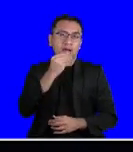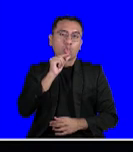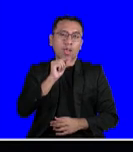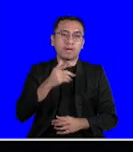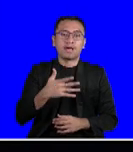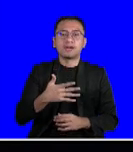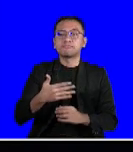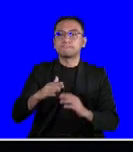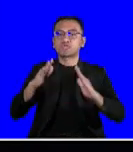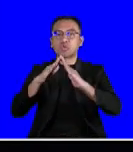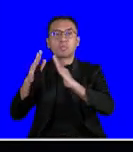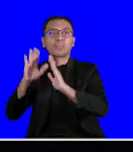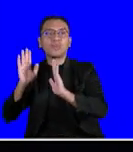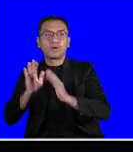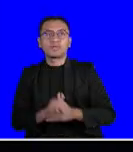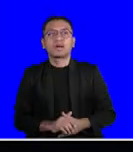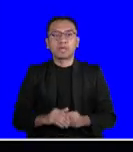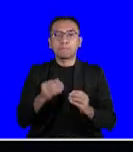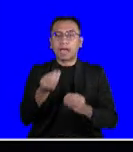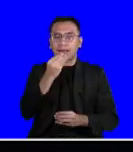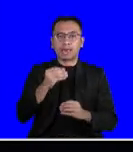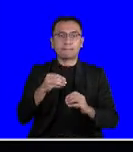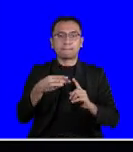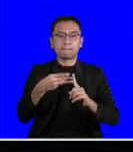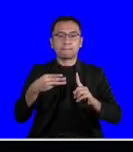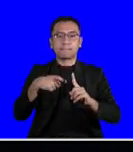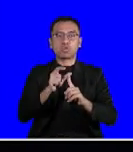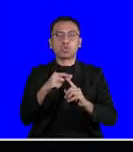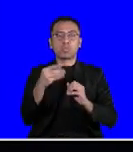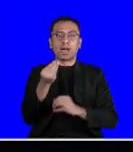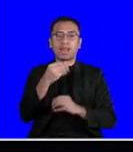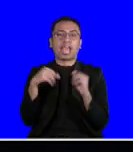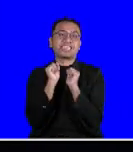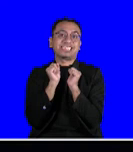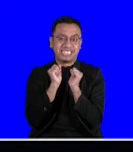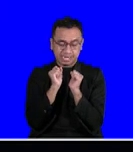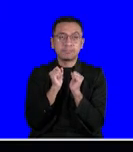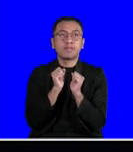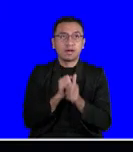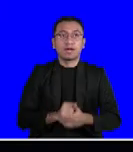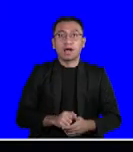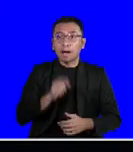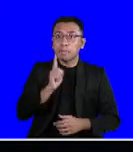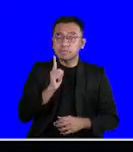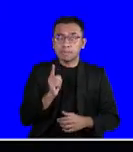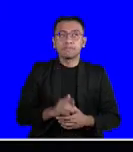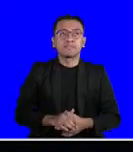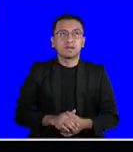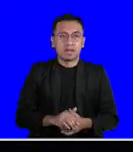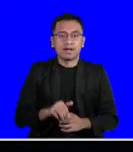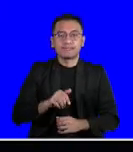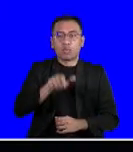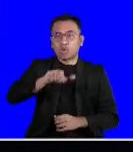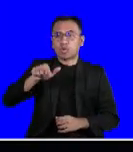rumah tangga. Nah, makanan beku siap saji ini semakin diminati karena aktivitas di rumah itu bertambah